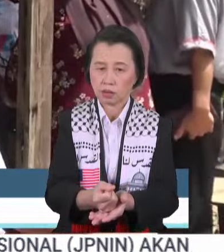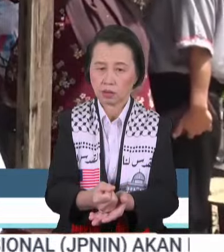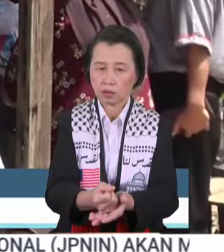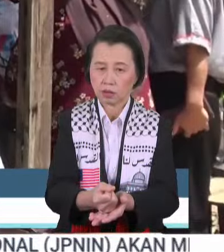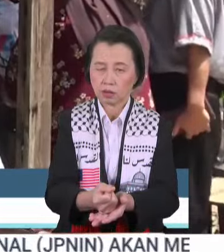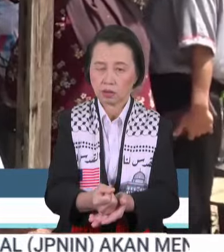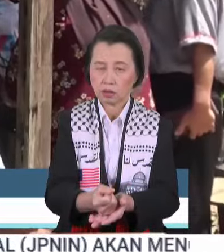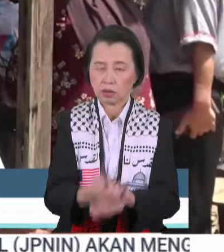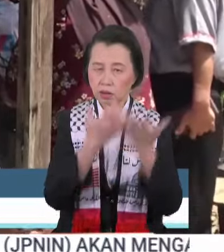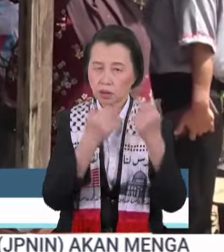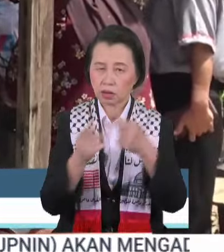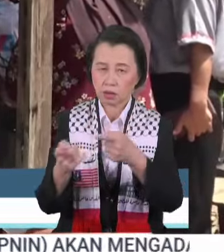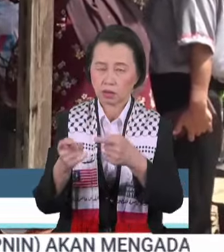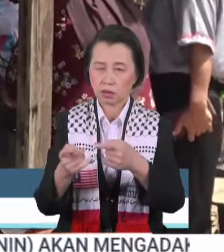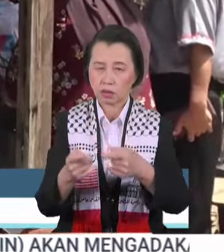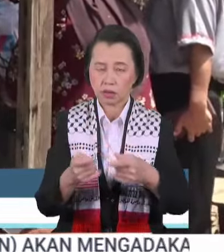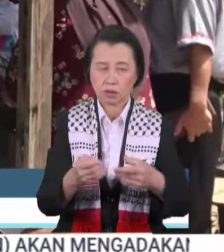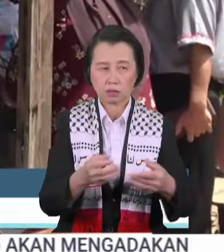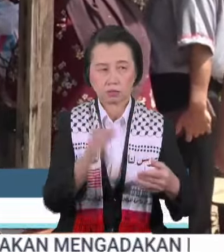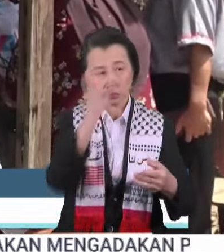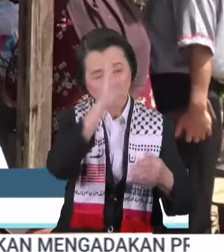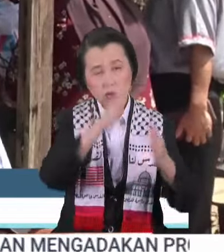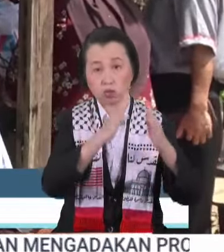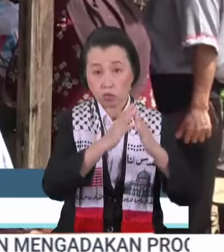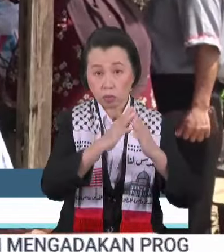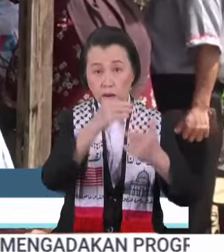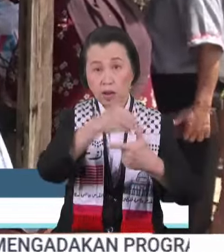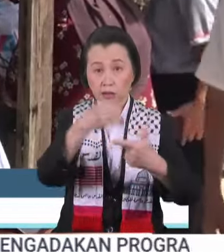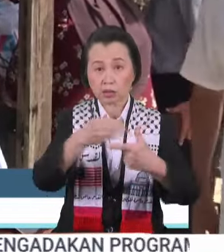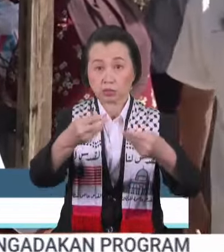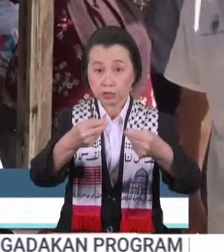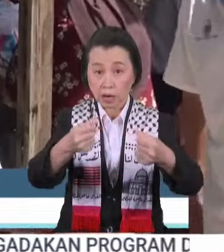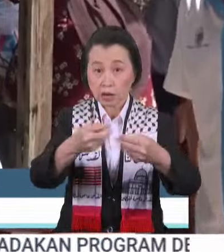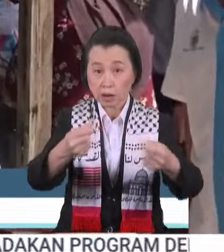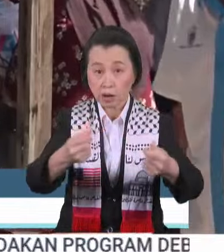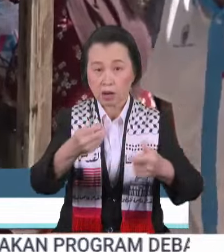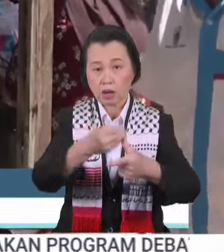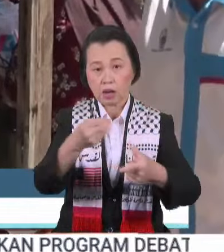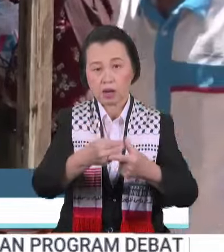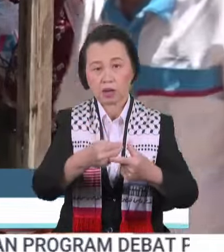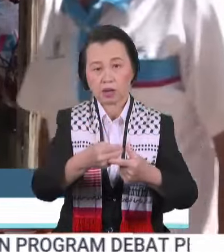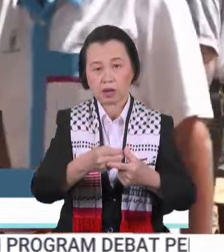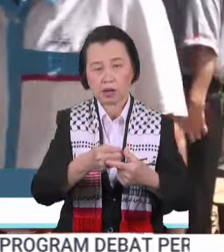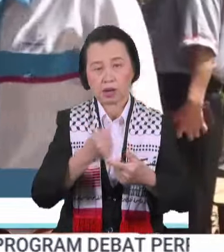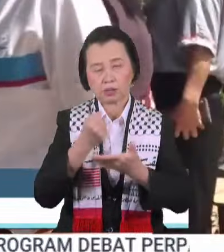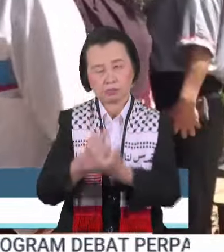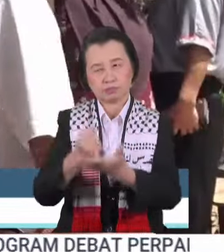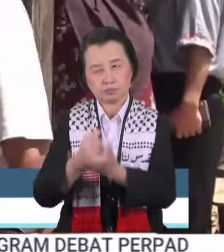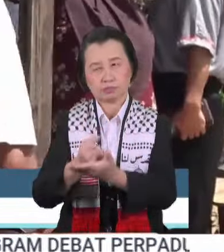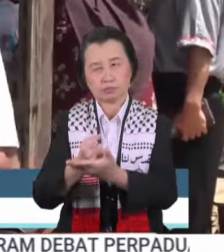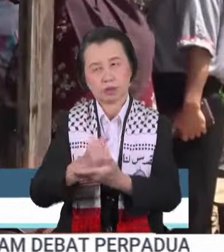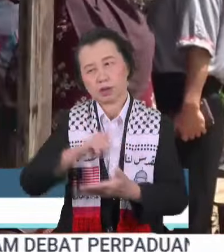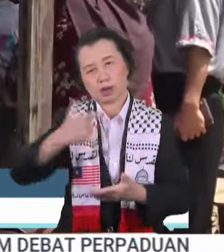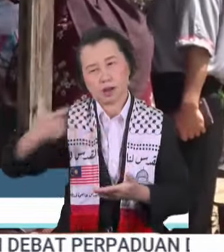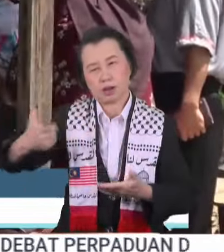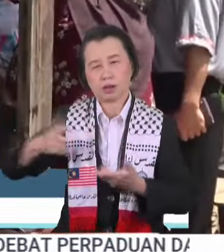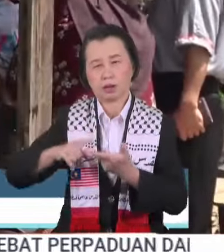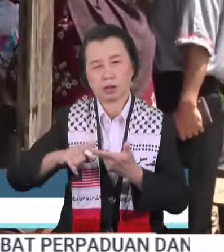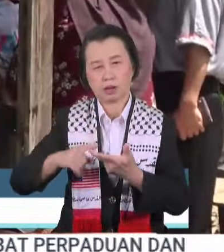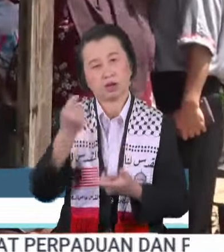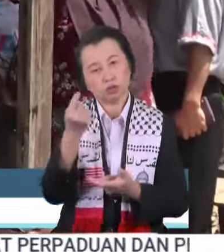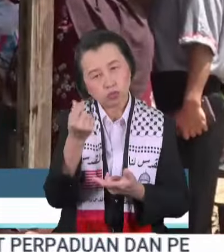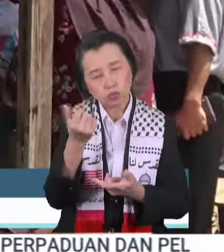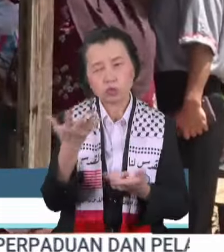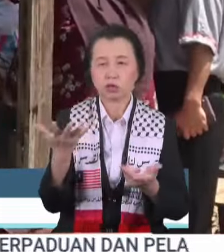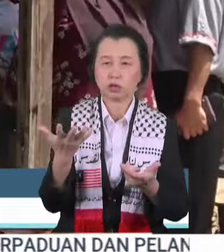supaya nak dapat ke rumah ke ataupun tanah ke ataupun bentuk bantuan-bantuan lain macam bantuan duit